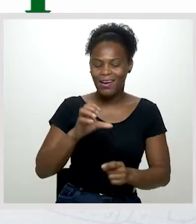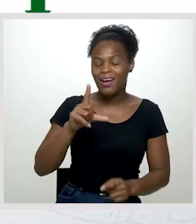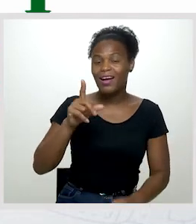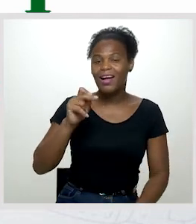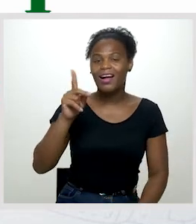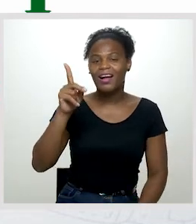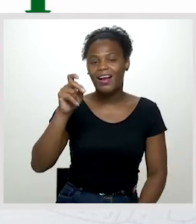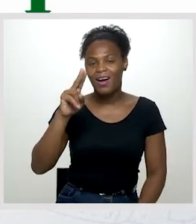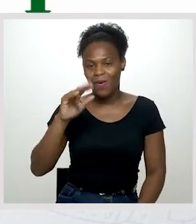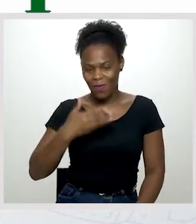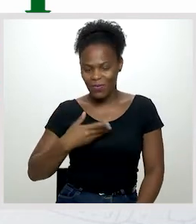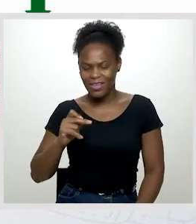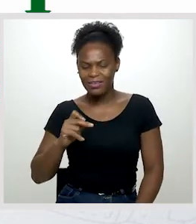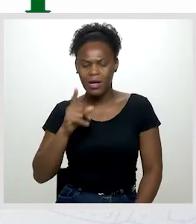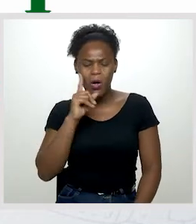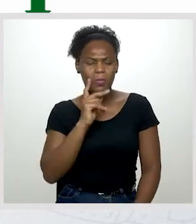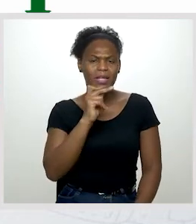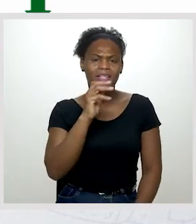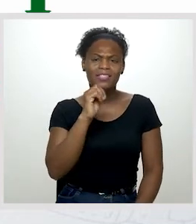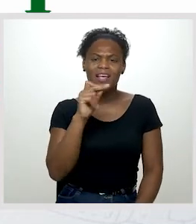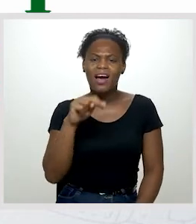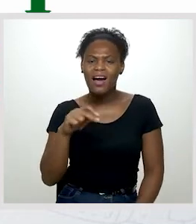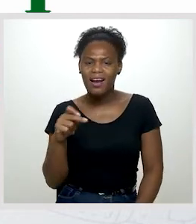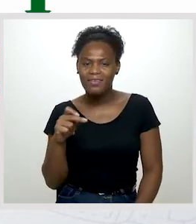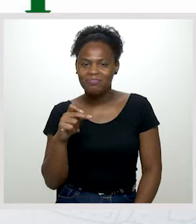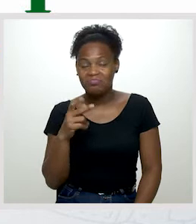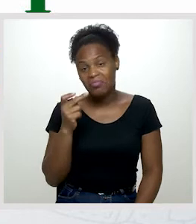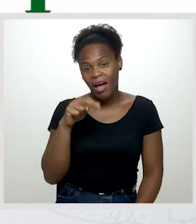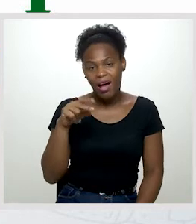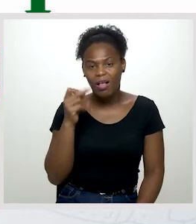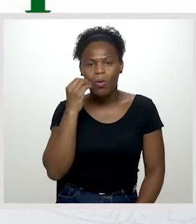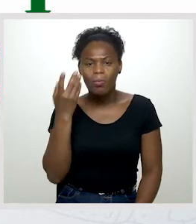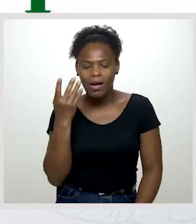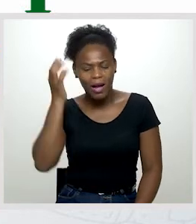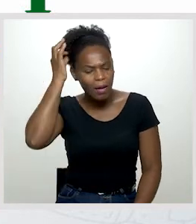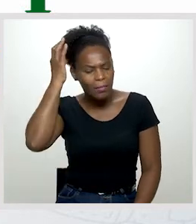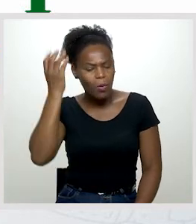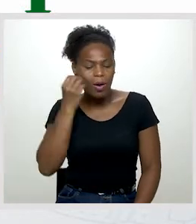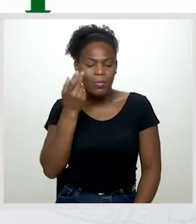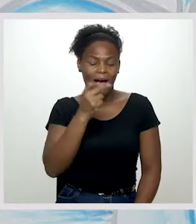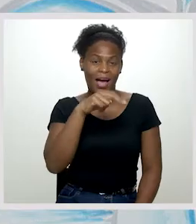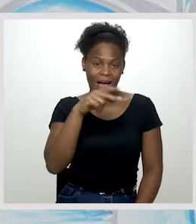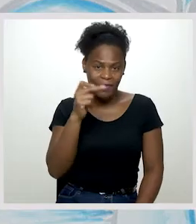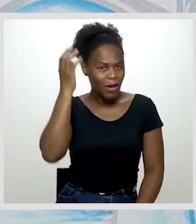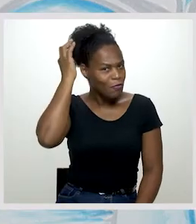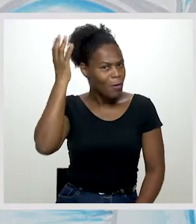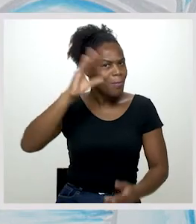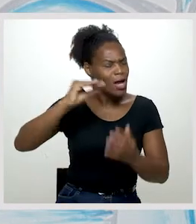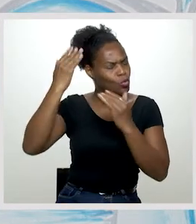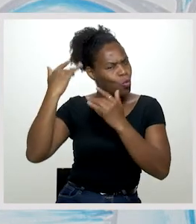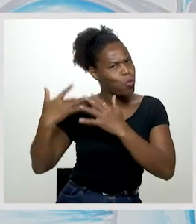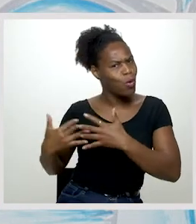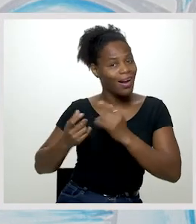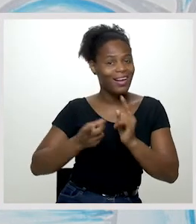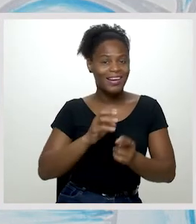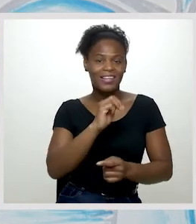avez comparé les cheveux? Anna a les cheveux plus longs que Sarah. Maintenant,